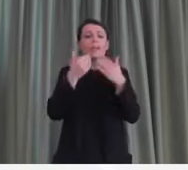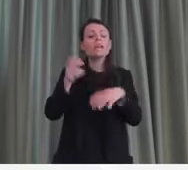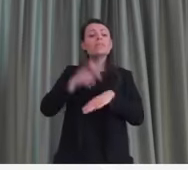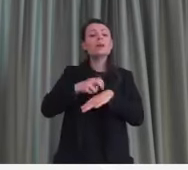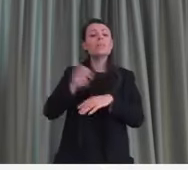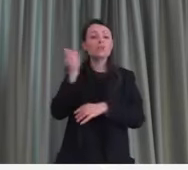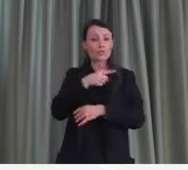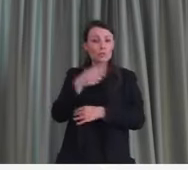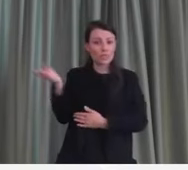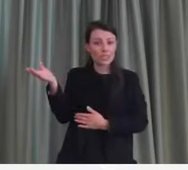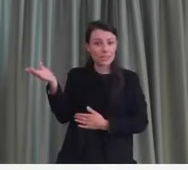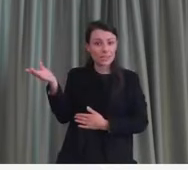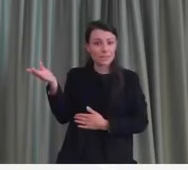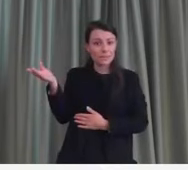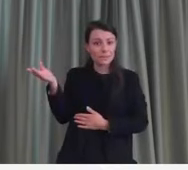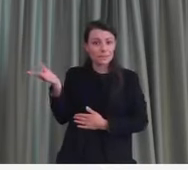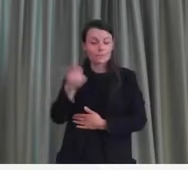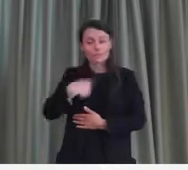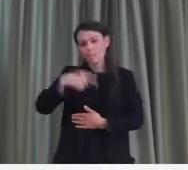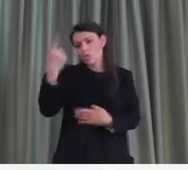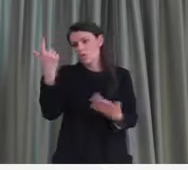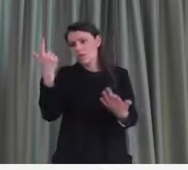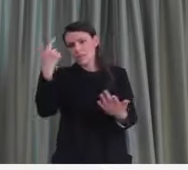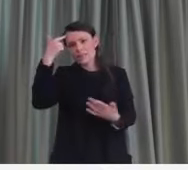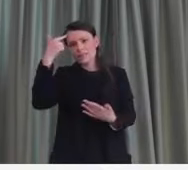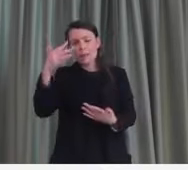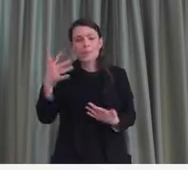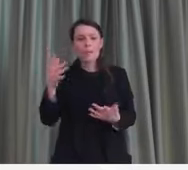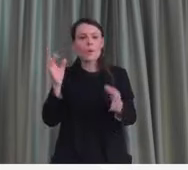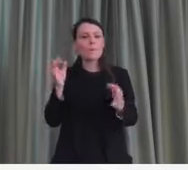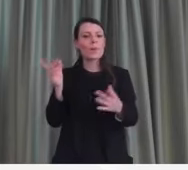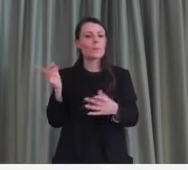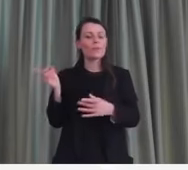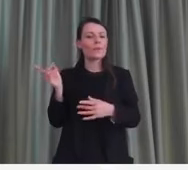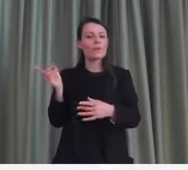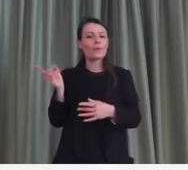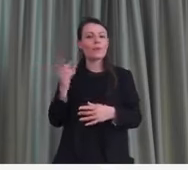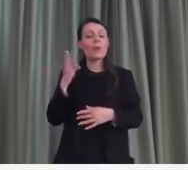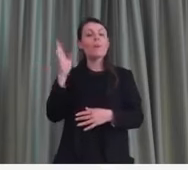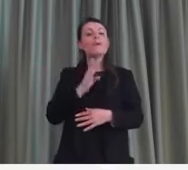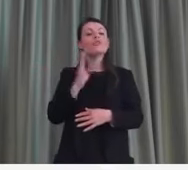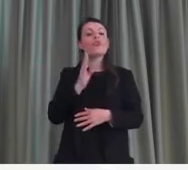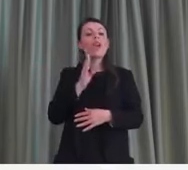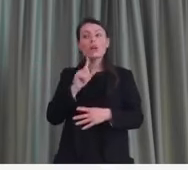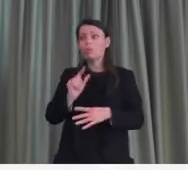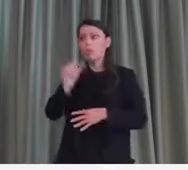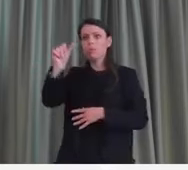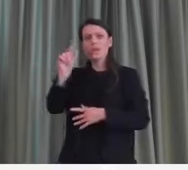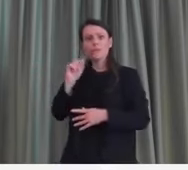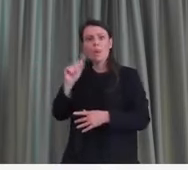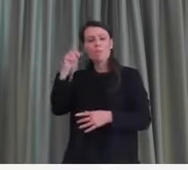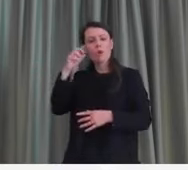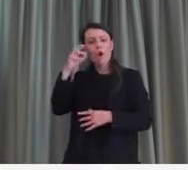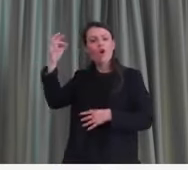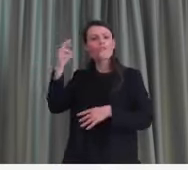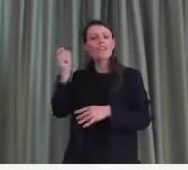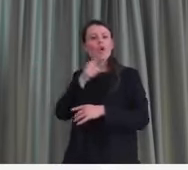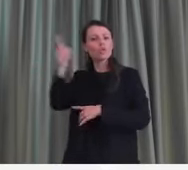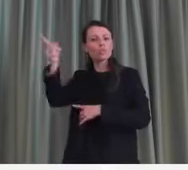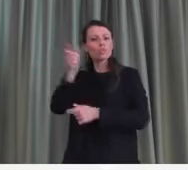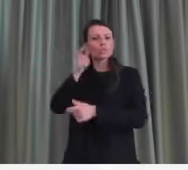alla fine sappiamo che bertolaso è riuscito per primo a intervenire con il governo russo per riuscire ad avere i medici quindi